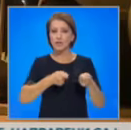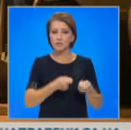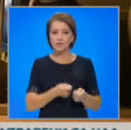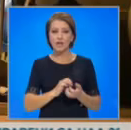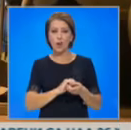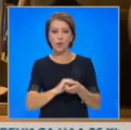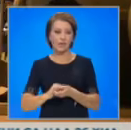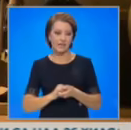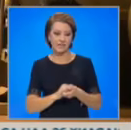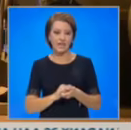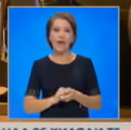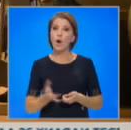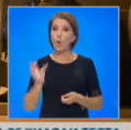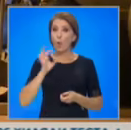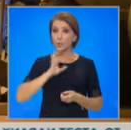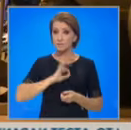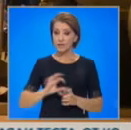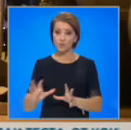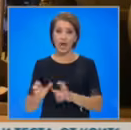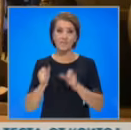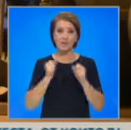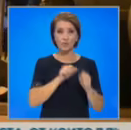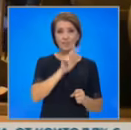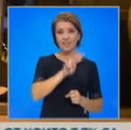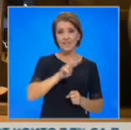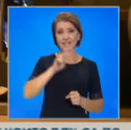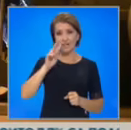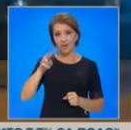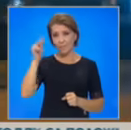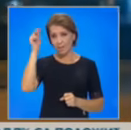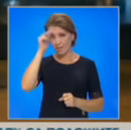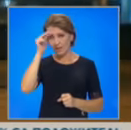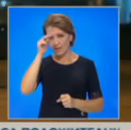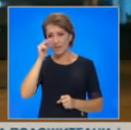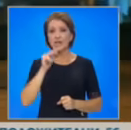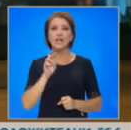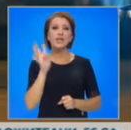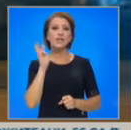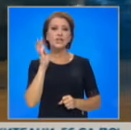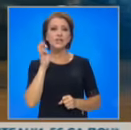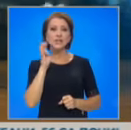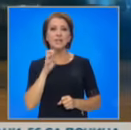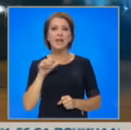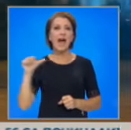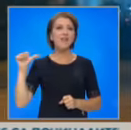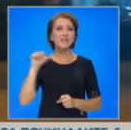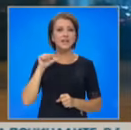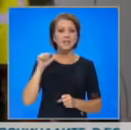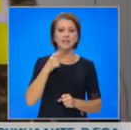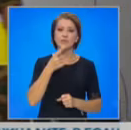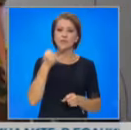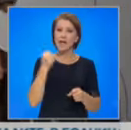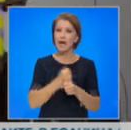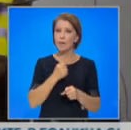Той съобщи, че успешно са евакуирани 22 българи и 34 афганистанци, които са работили за дипломатическата ни мисия и военни